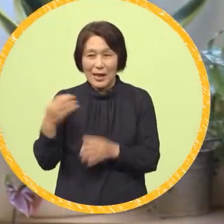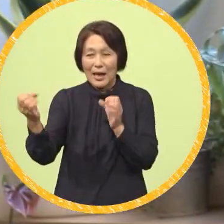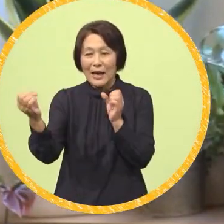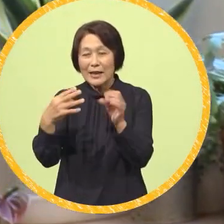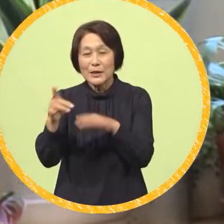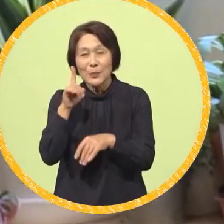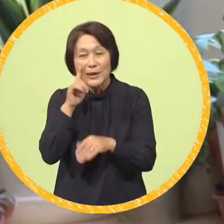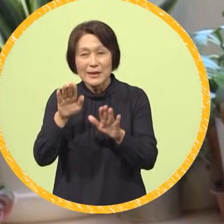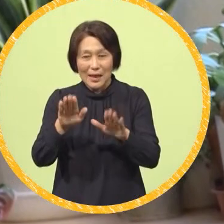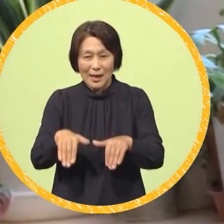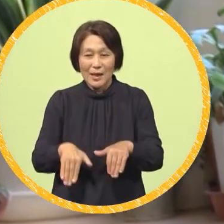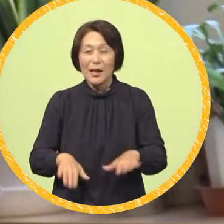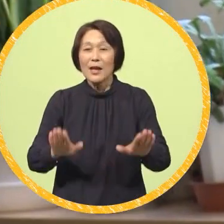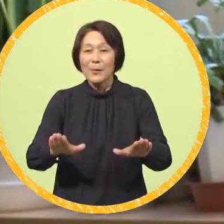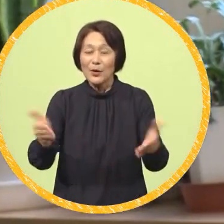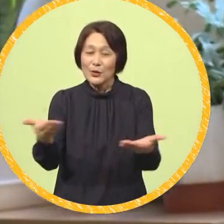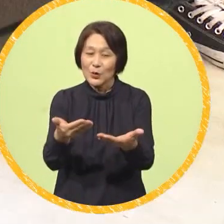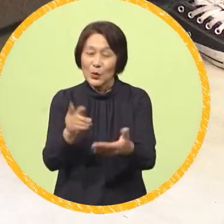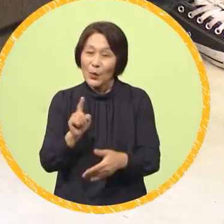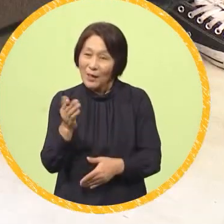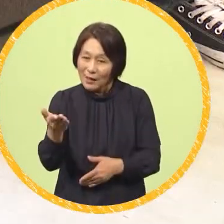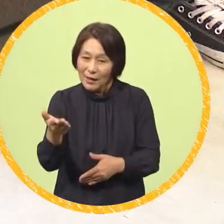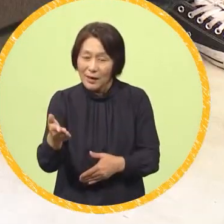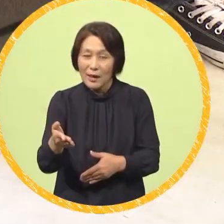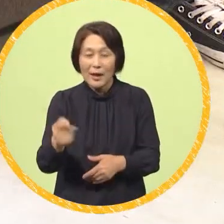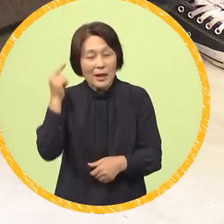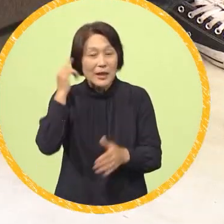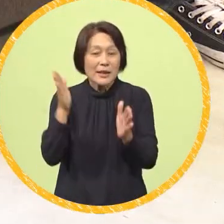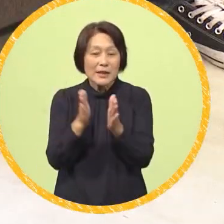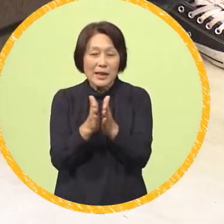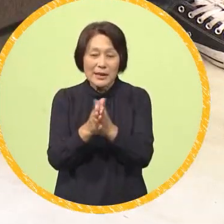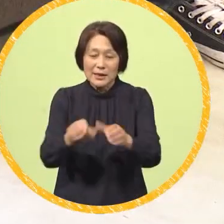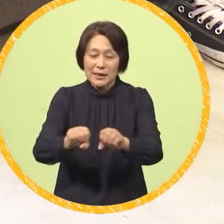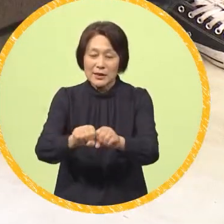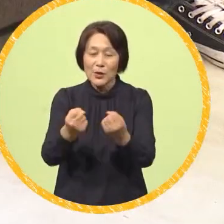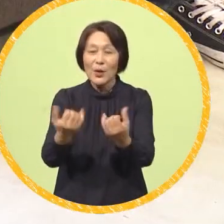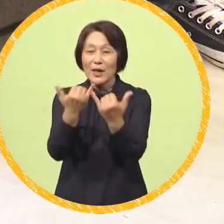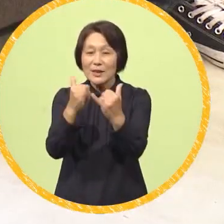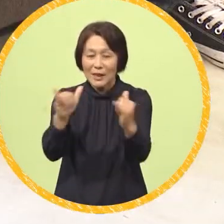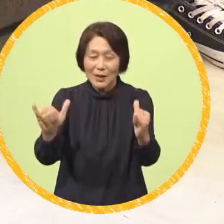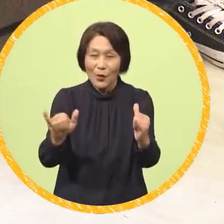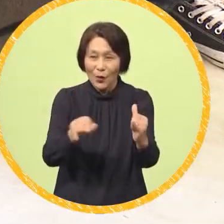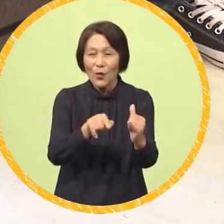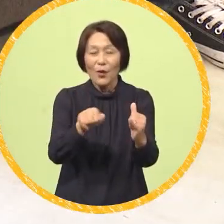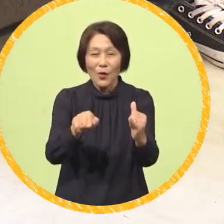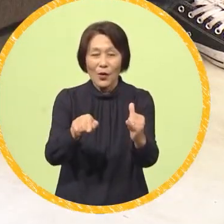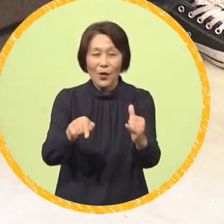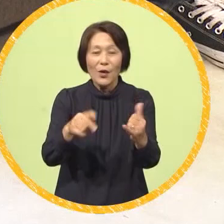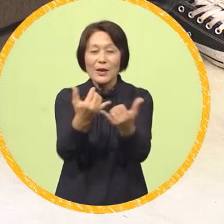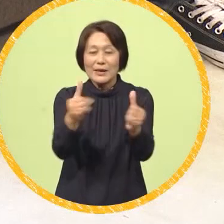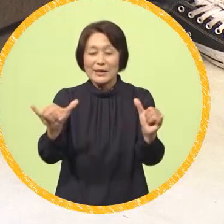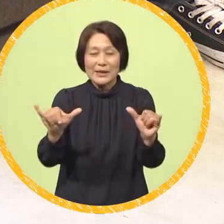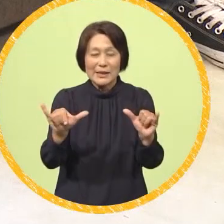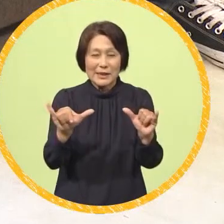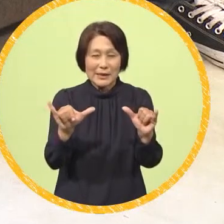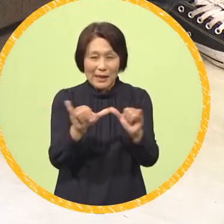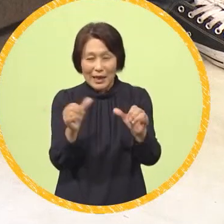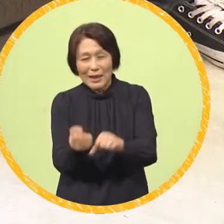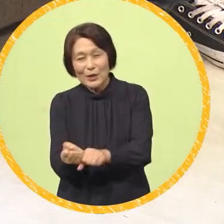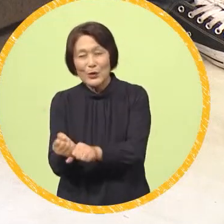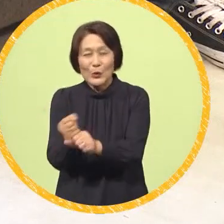どんなお仕事をされているんですか？ いろんな精神障害を持った方の、その社会復帰を